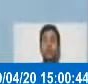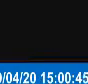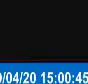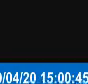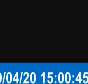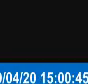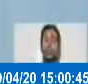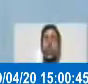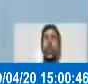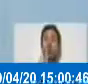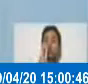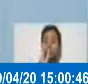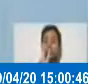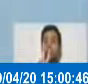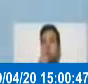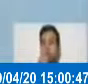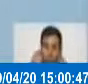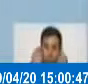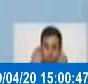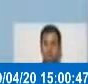গেলে 4 জন